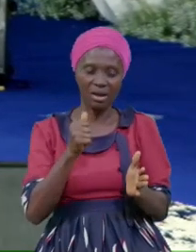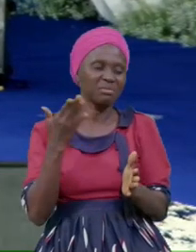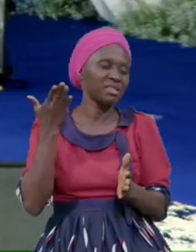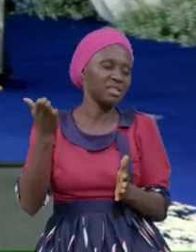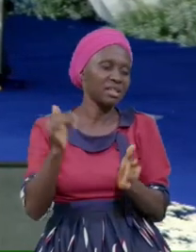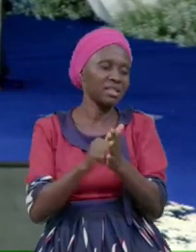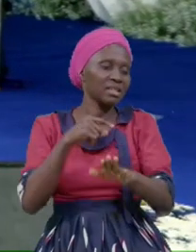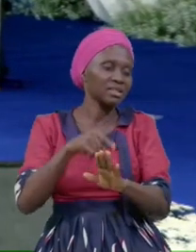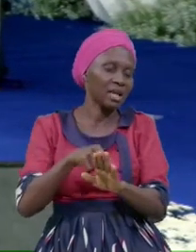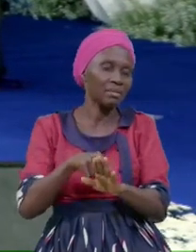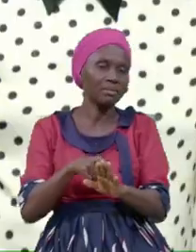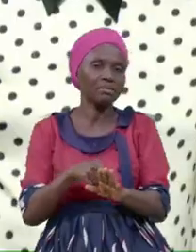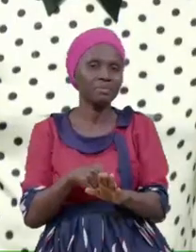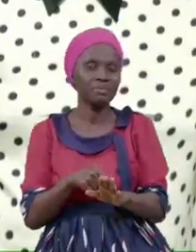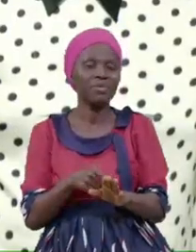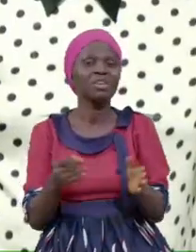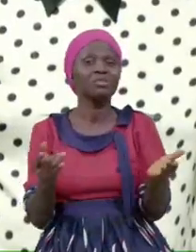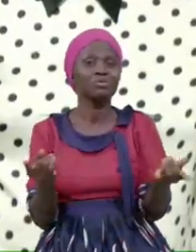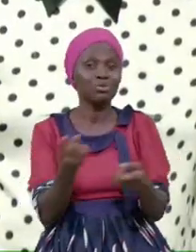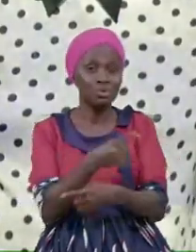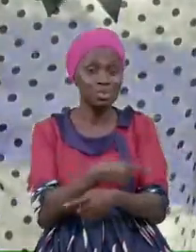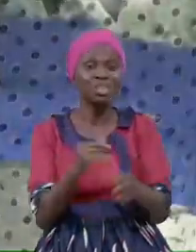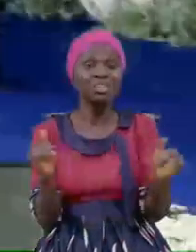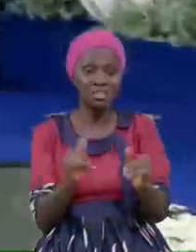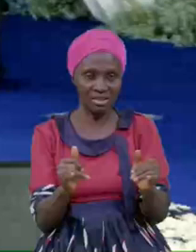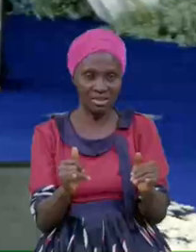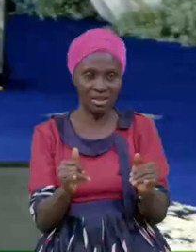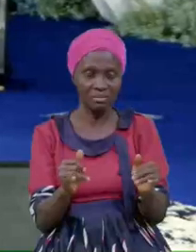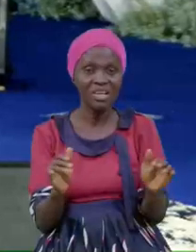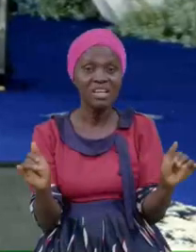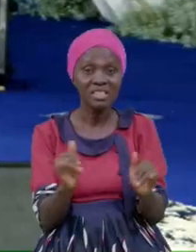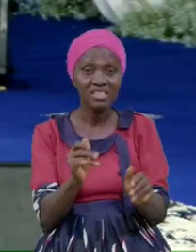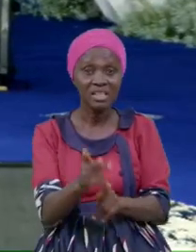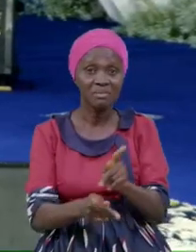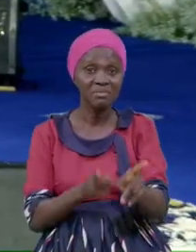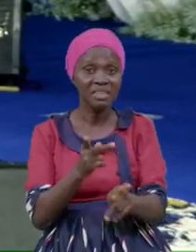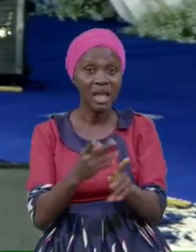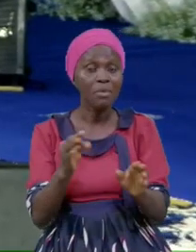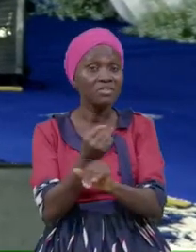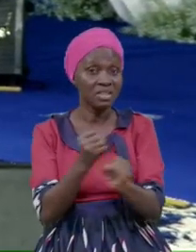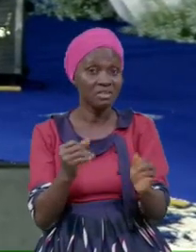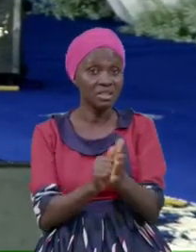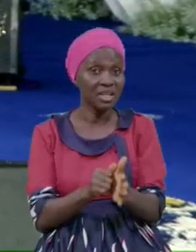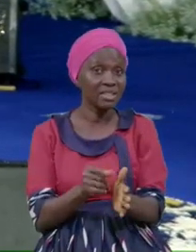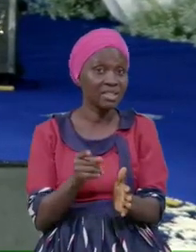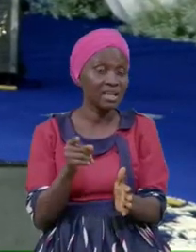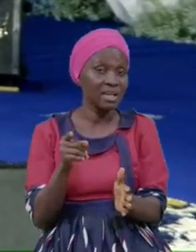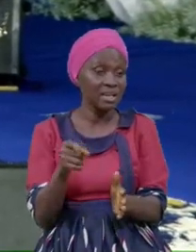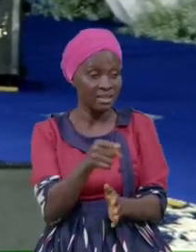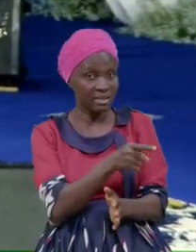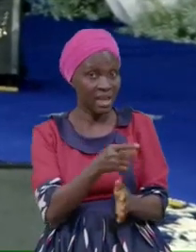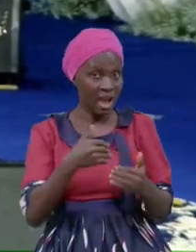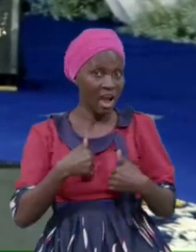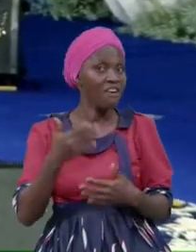le jour de ton salut. Le même type de salut qu'ils ont eu. Tu